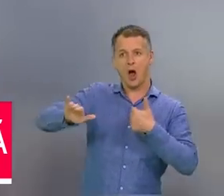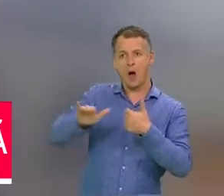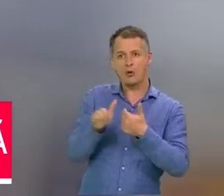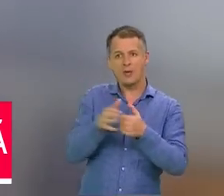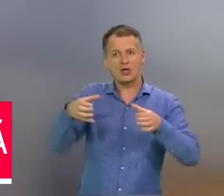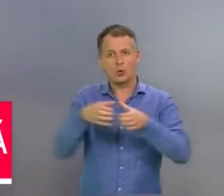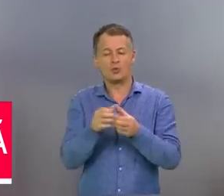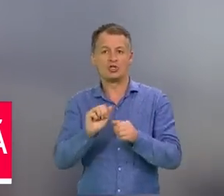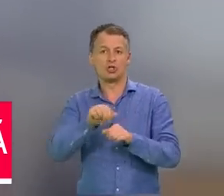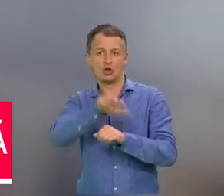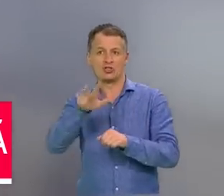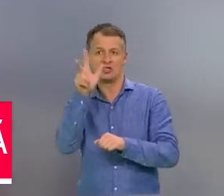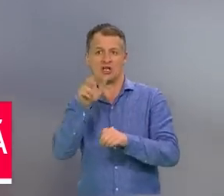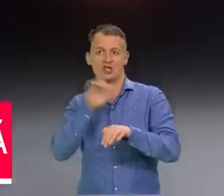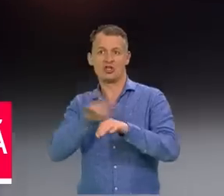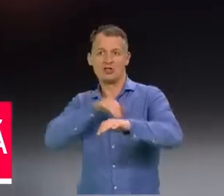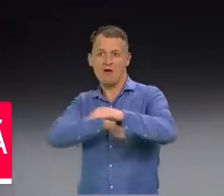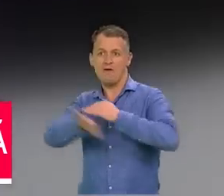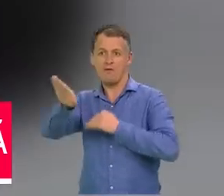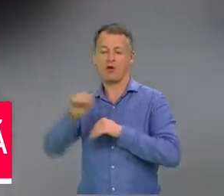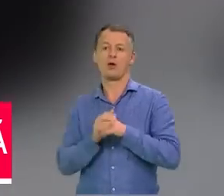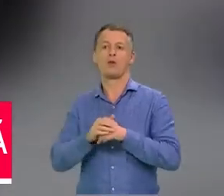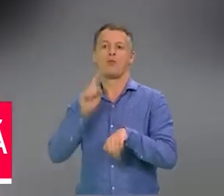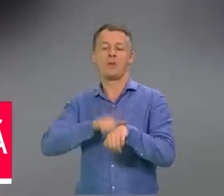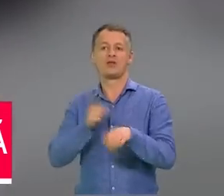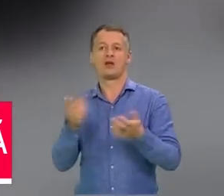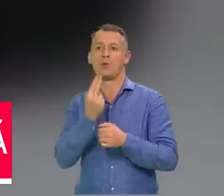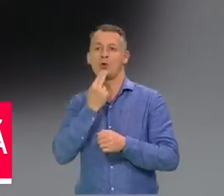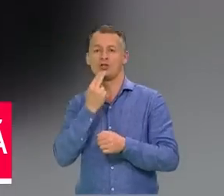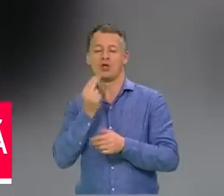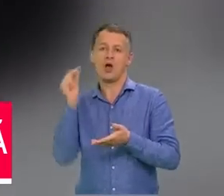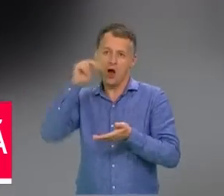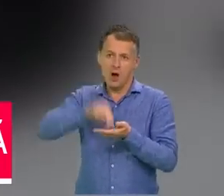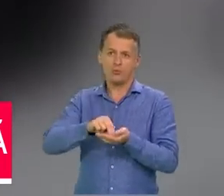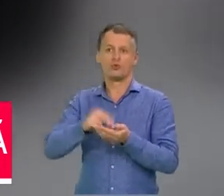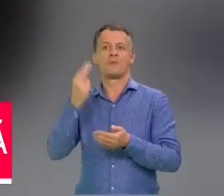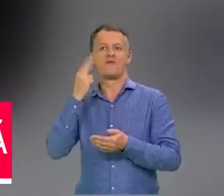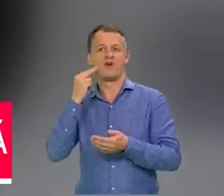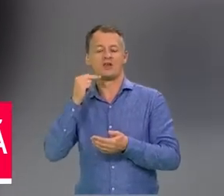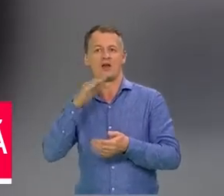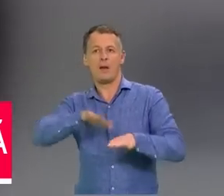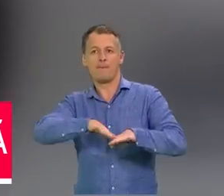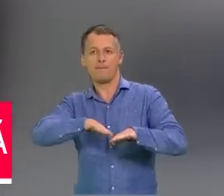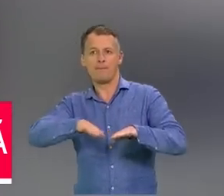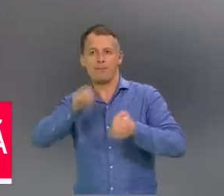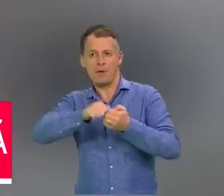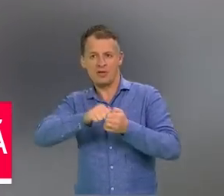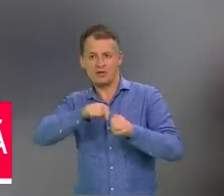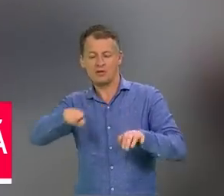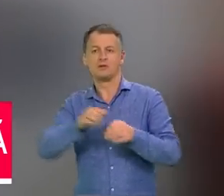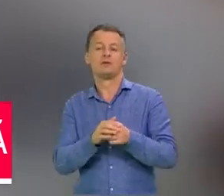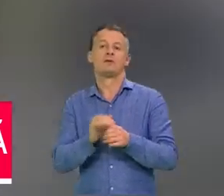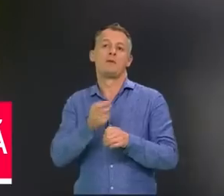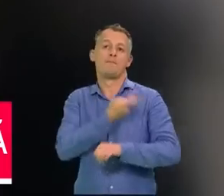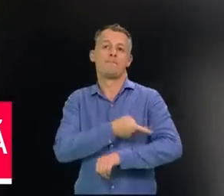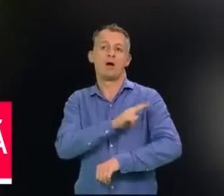s-au apropiat de grup, cei trei au încercat să fugă, în momentul în care, spune polițistul, a pus-o pe fată la pământ și a imobilizat-o. Martorii au